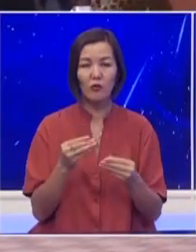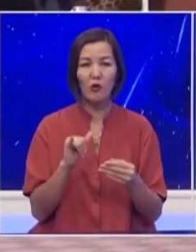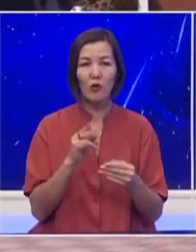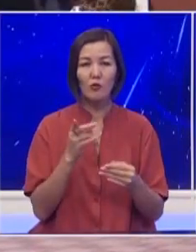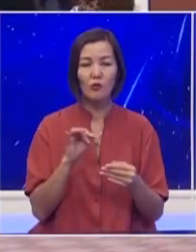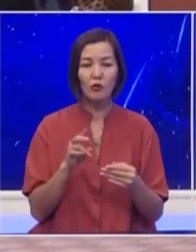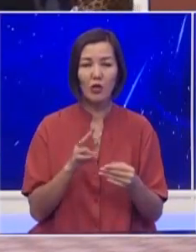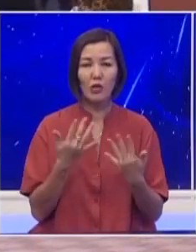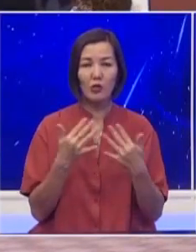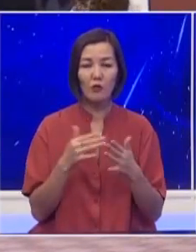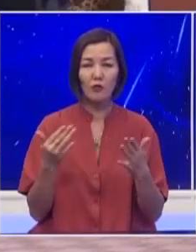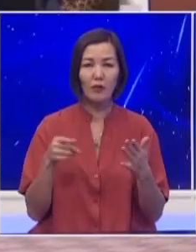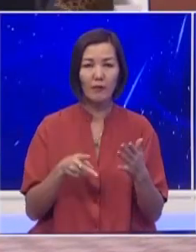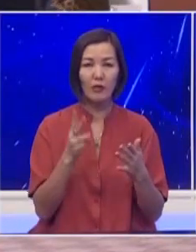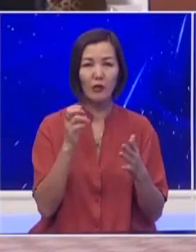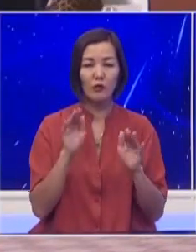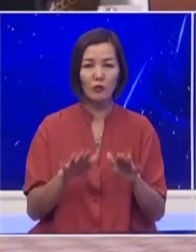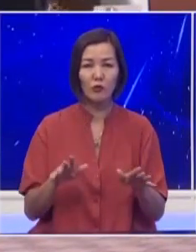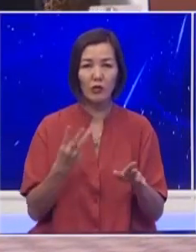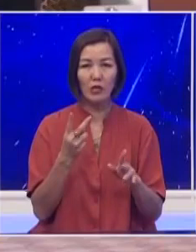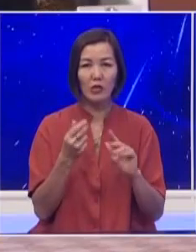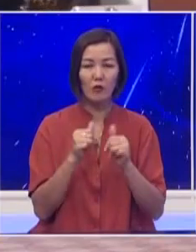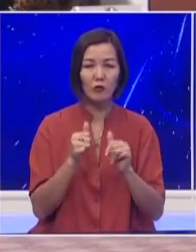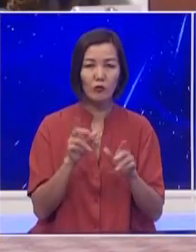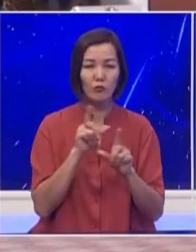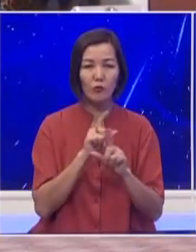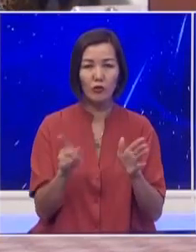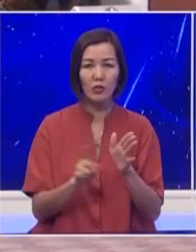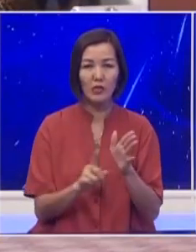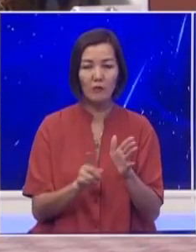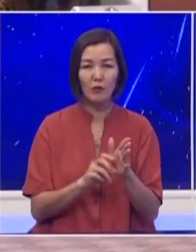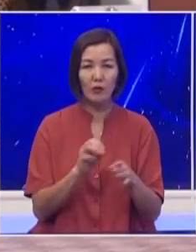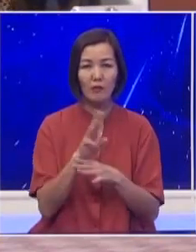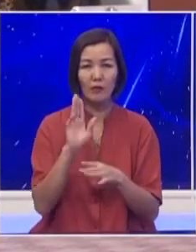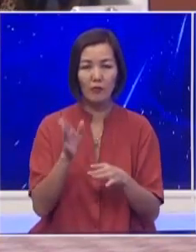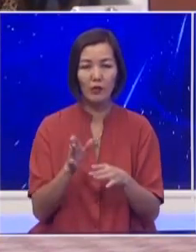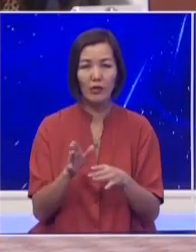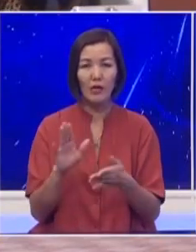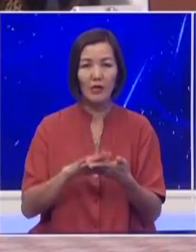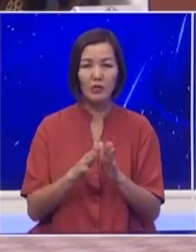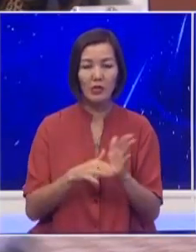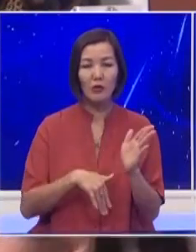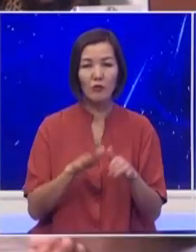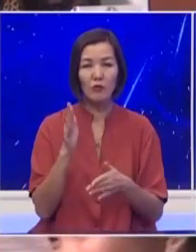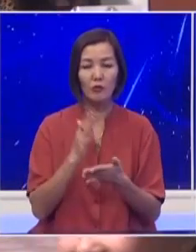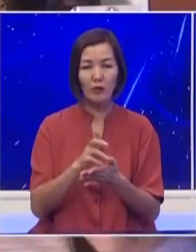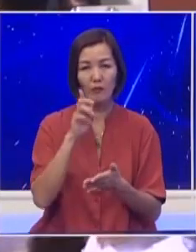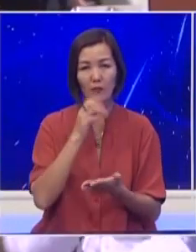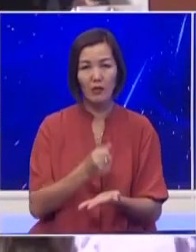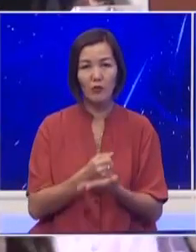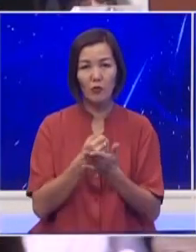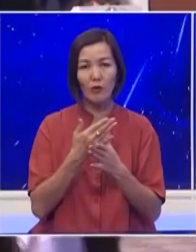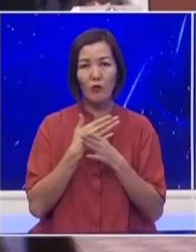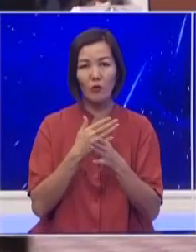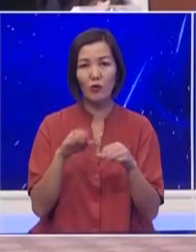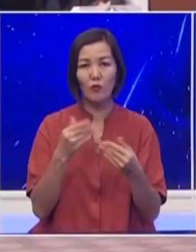ауылында 1200 орындық жаңа мектепке 2-ші ауысым бойынша тасымалдау арқылы қамтылады. Бүткіл жағдай жасалған, мемлекет тарапынан білім